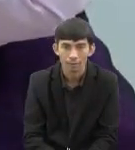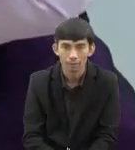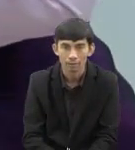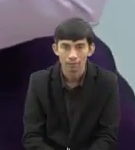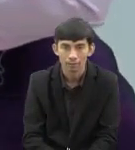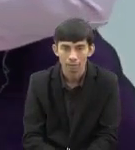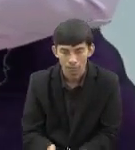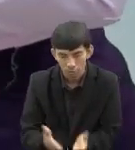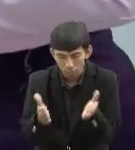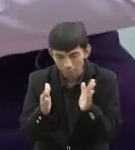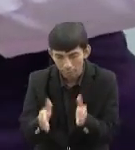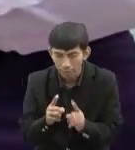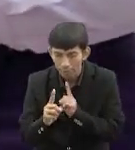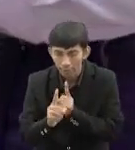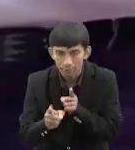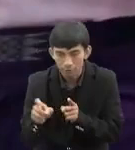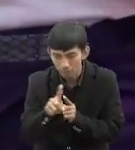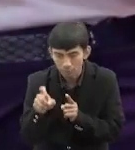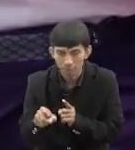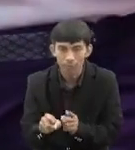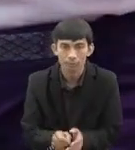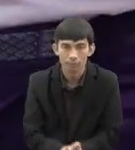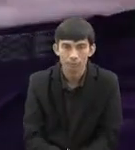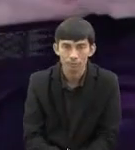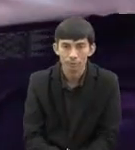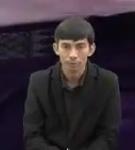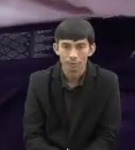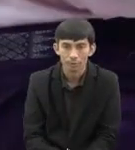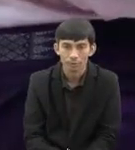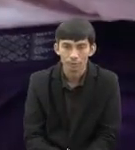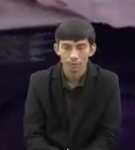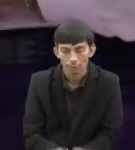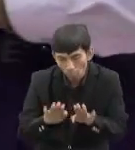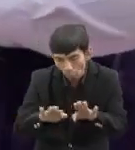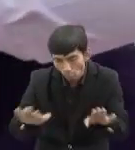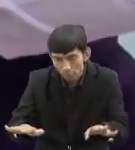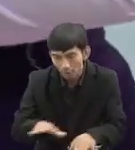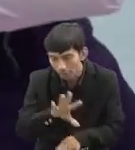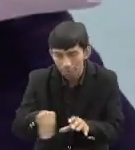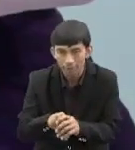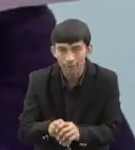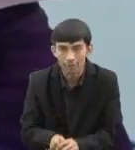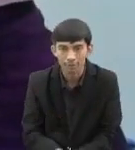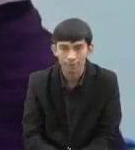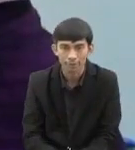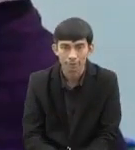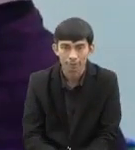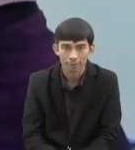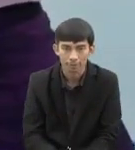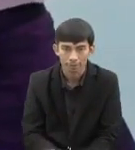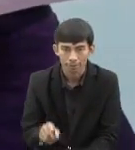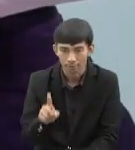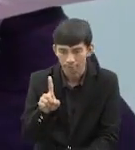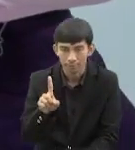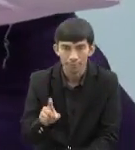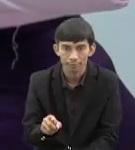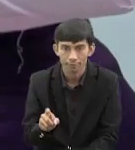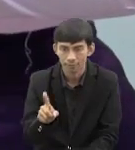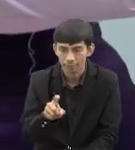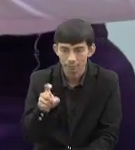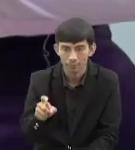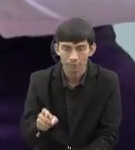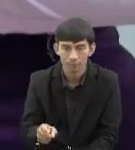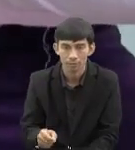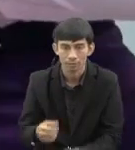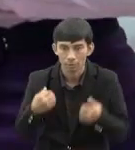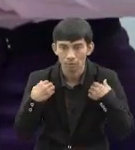Cho nẹ chlao nâng xong nùa. Chạm nẹ nâng cư xong nói từ lửa câu từng ọc này đó. Chà. Xong nô tìm mùi xô thả ta chôn chết phía